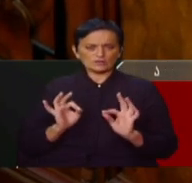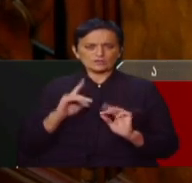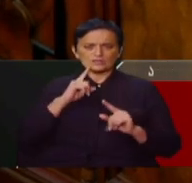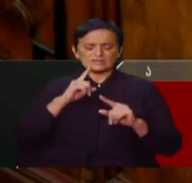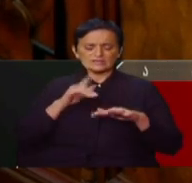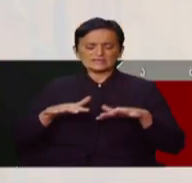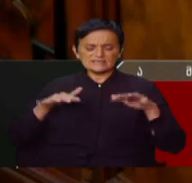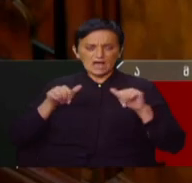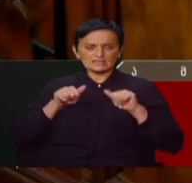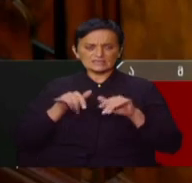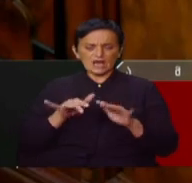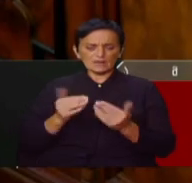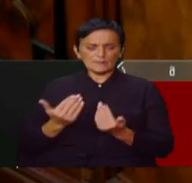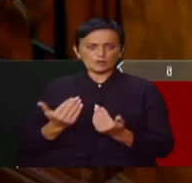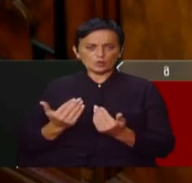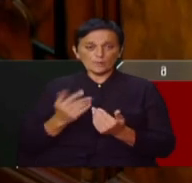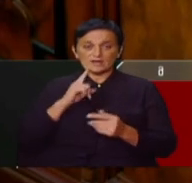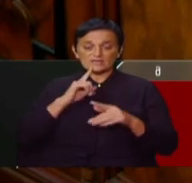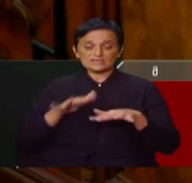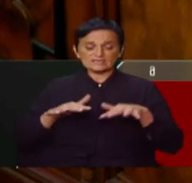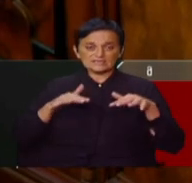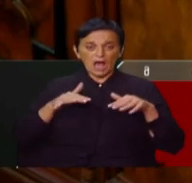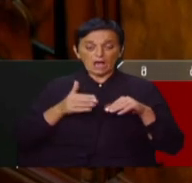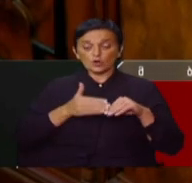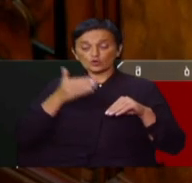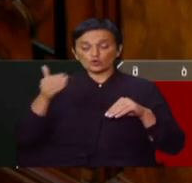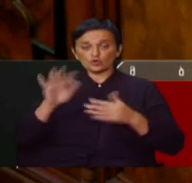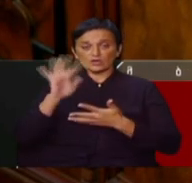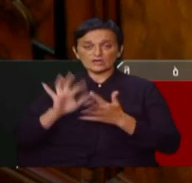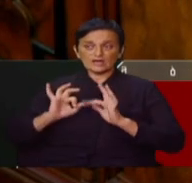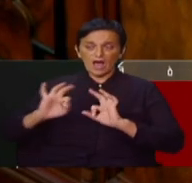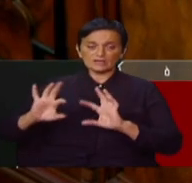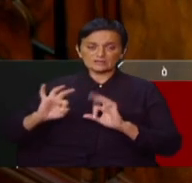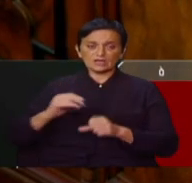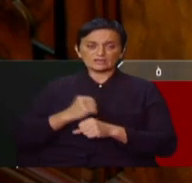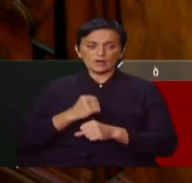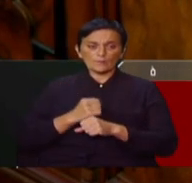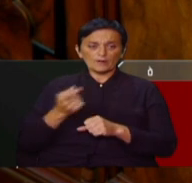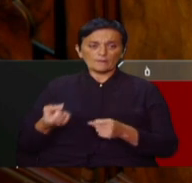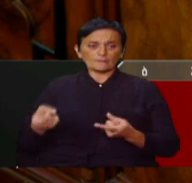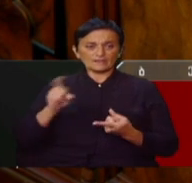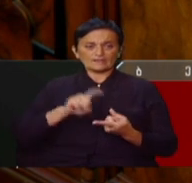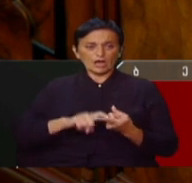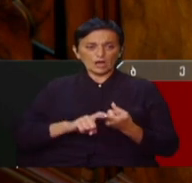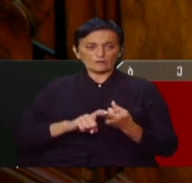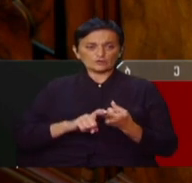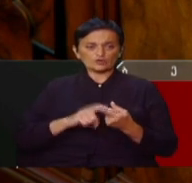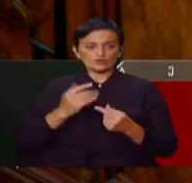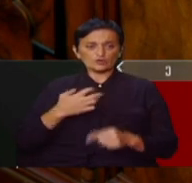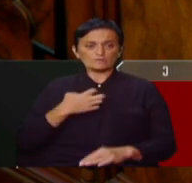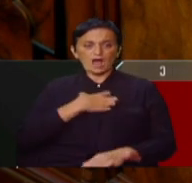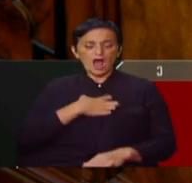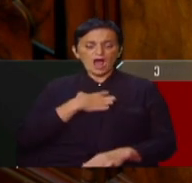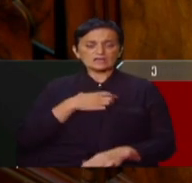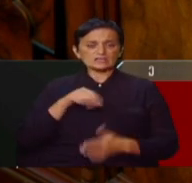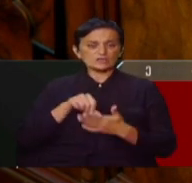საკრებულოს საქმიანობაში და საკრებულოს მიღმა აკეთებენ განცხადებებს, რომელთა დაკავშირებითაც არანაირი არსებითი